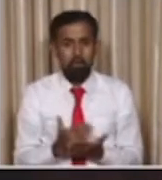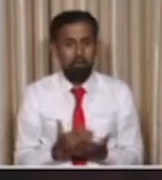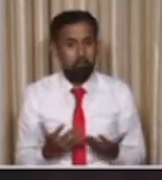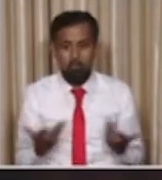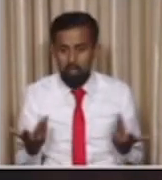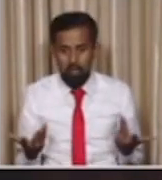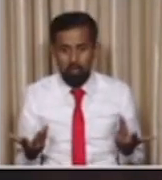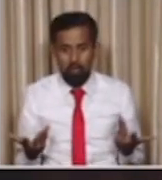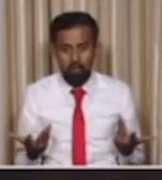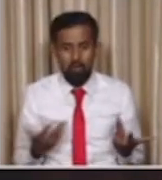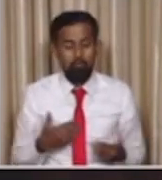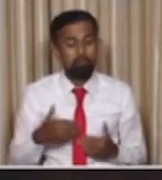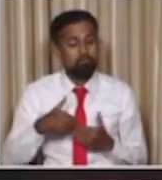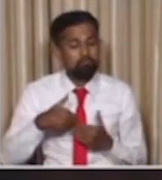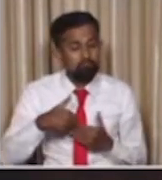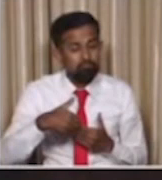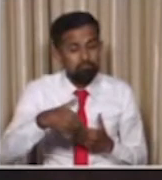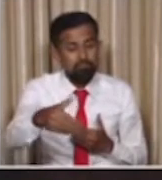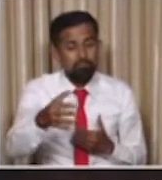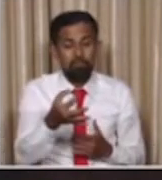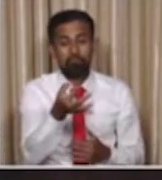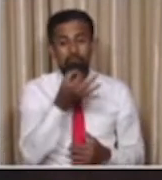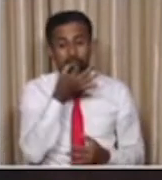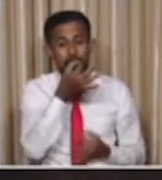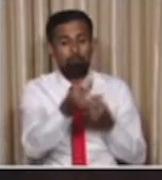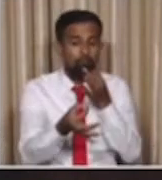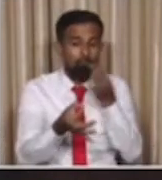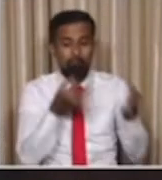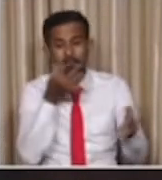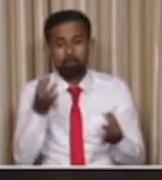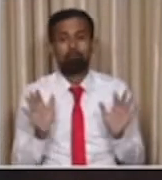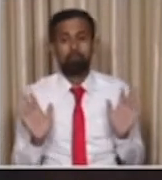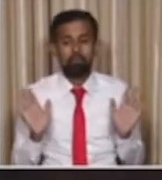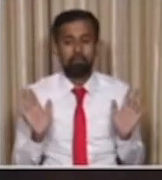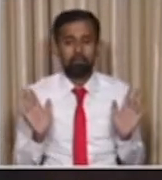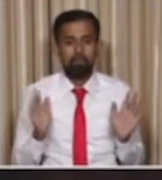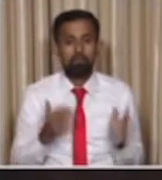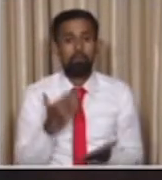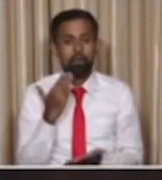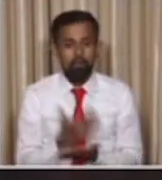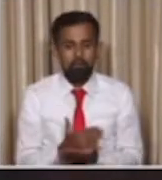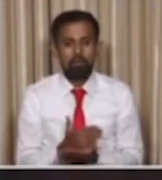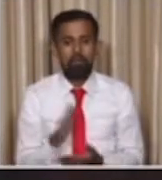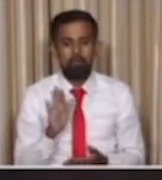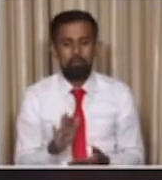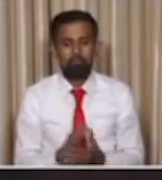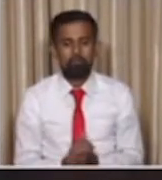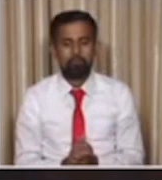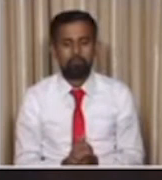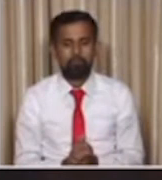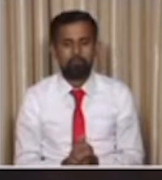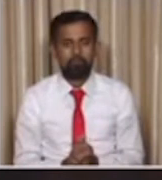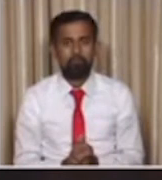නම් අපිට සදාකල් මේ චෝදනාව එහෙට මෙහෙට එල්ල කරමින් ඉන්න වෙනවා අපි හැමෝටම. අපි මේක නවත්ත ගන්න ඕන කරු මන්ත්‍රීතුමිනේ. ඒක